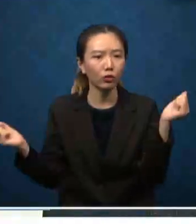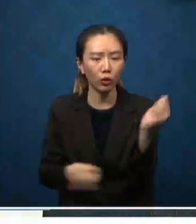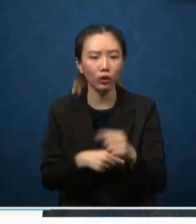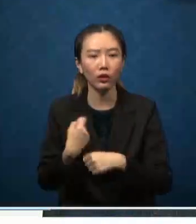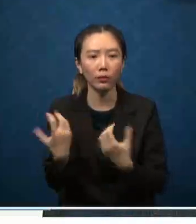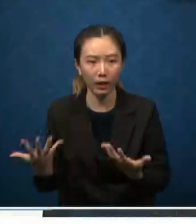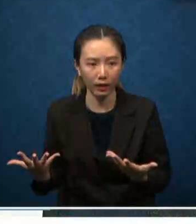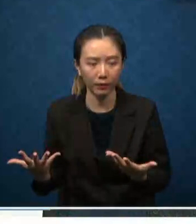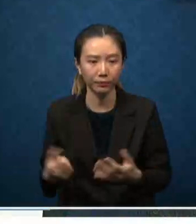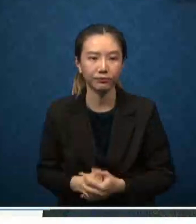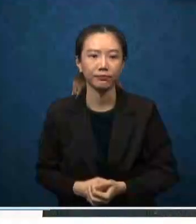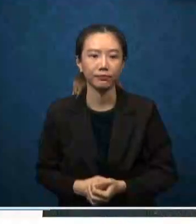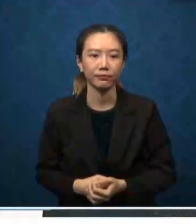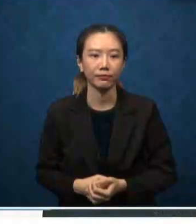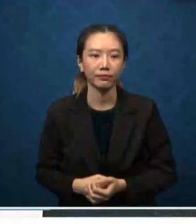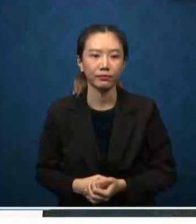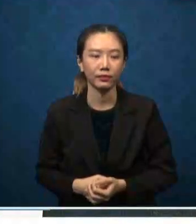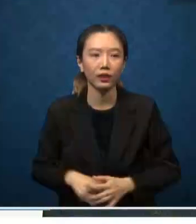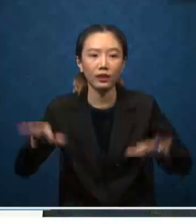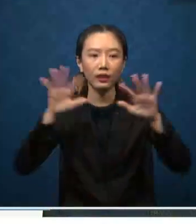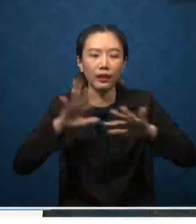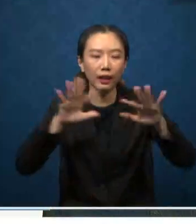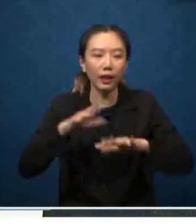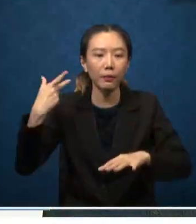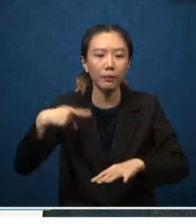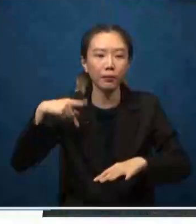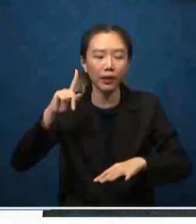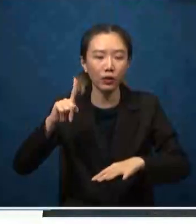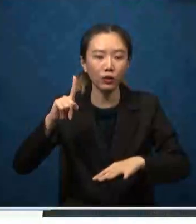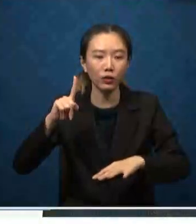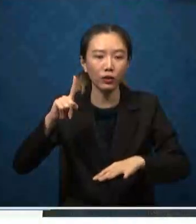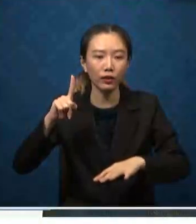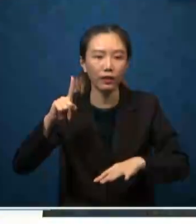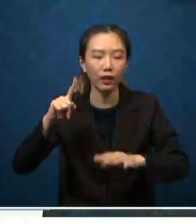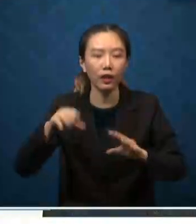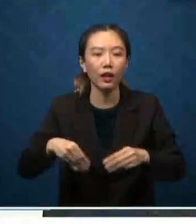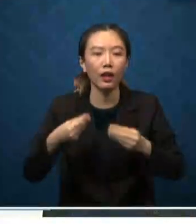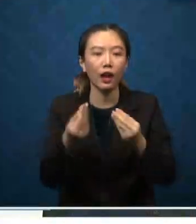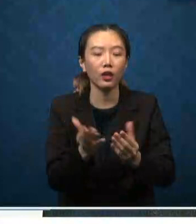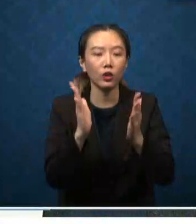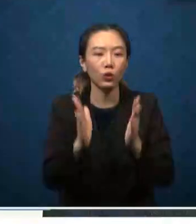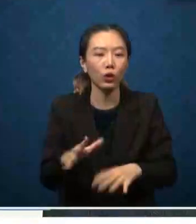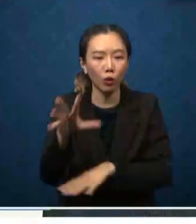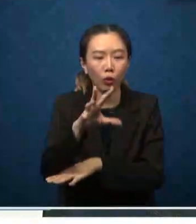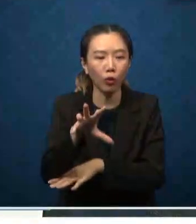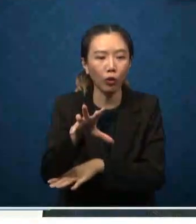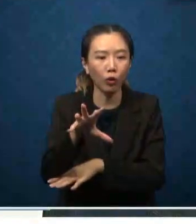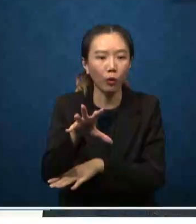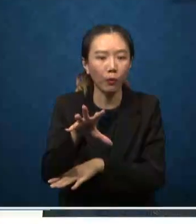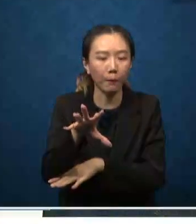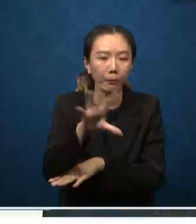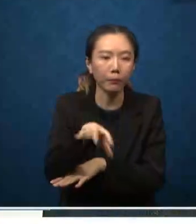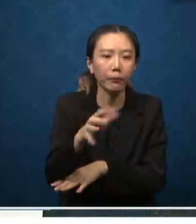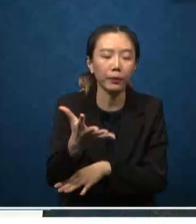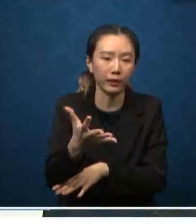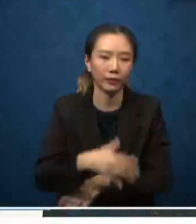ะไม่เกิดพูดง่ายๆว่าประโยชน์ต่อผู้ที่ถูกหลอกลวงเป็นอย่างยิ่